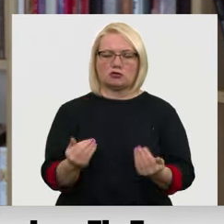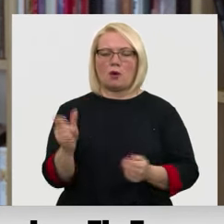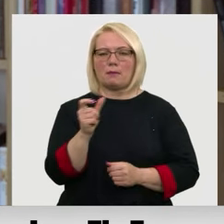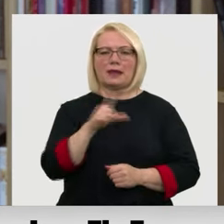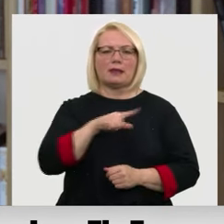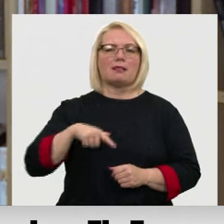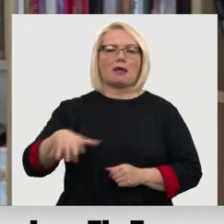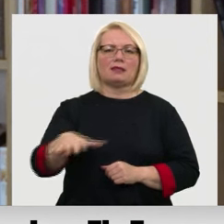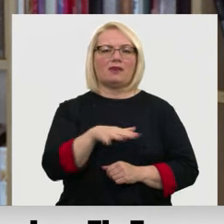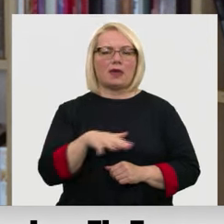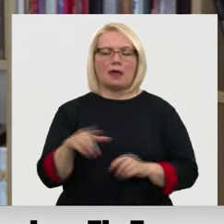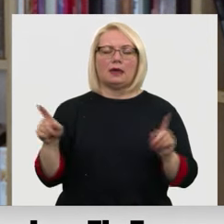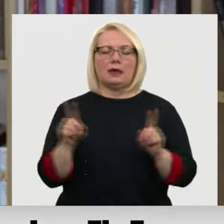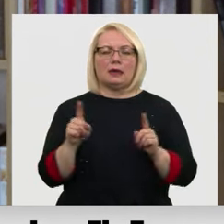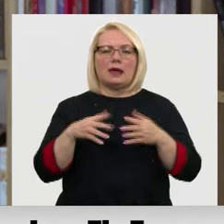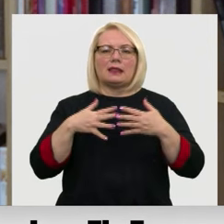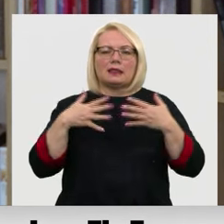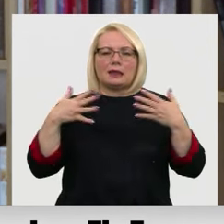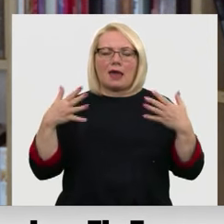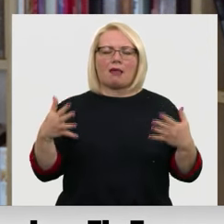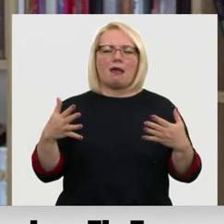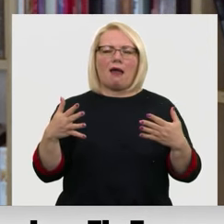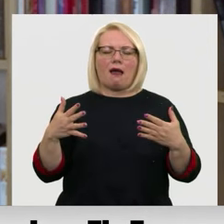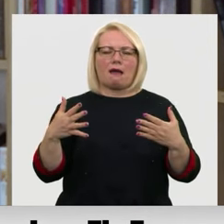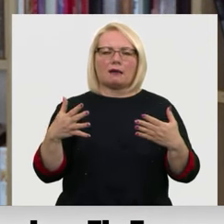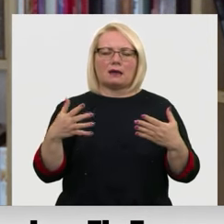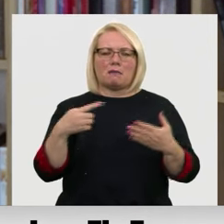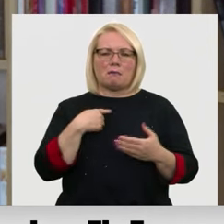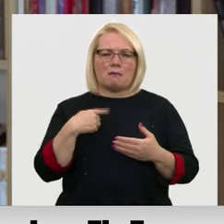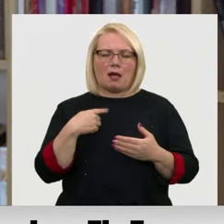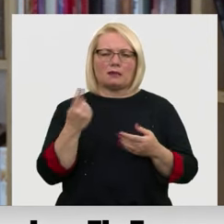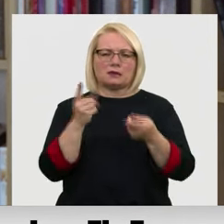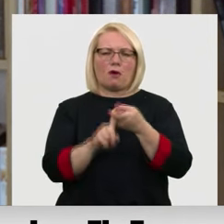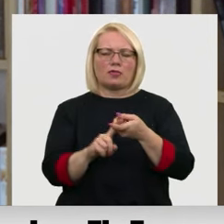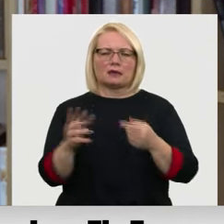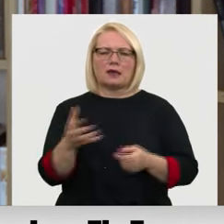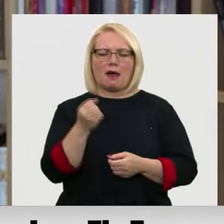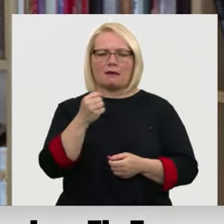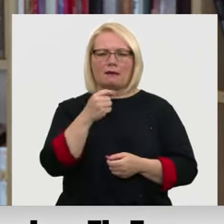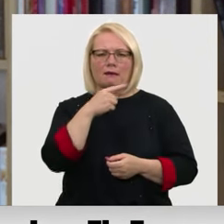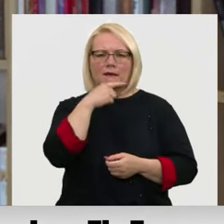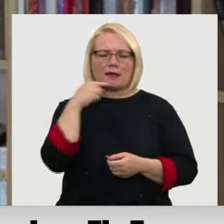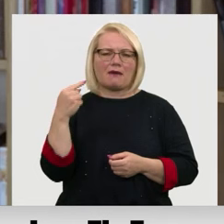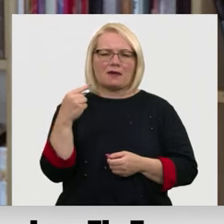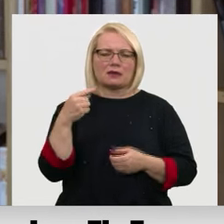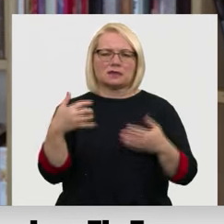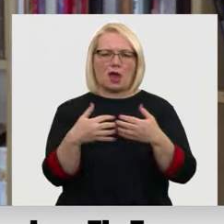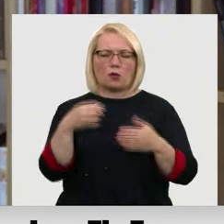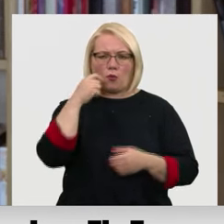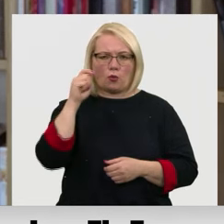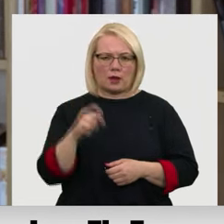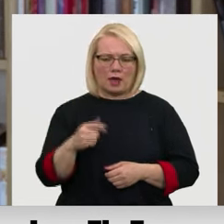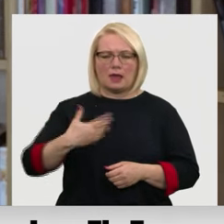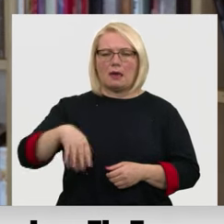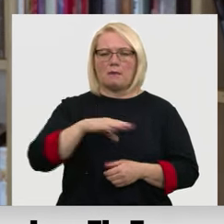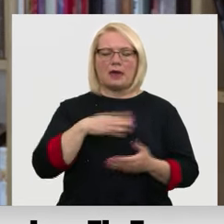Latvijai ir lielāks svars kā jelkad kontekstā ar Krievijas karu Ukrainā. Mēs esam viena